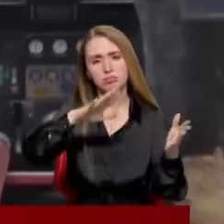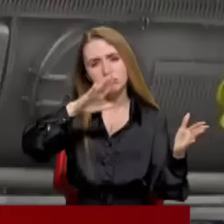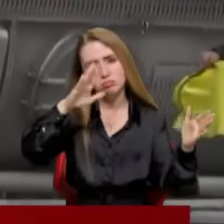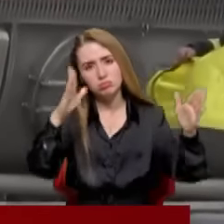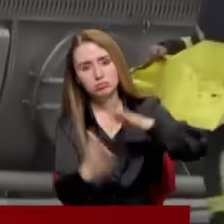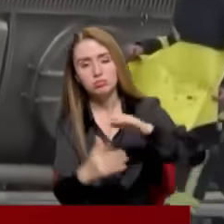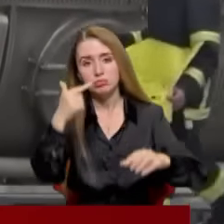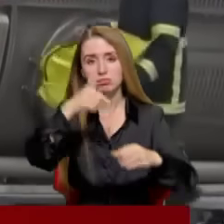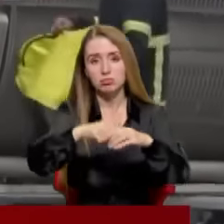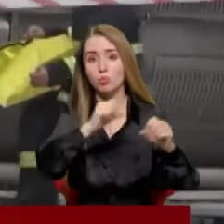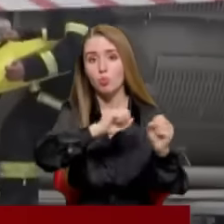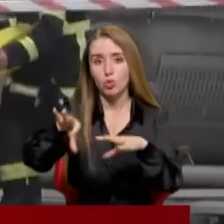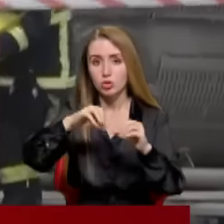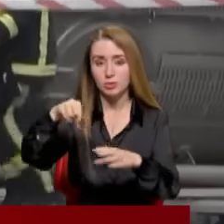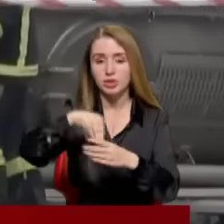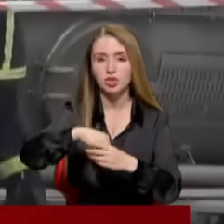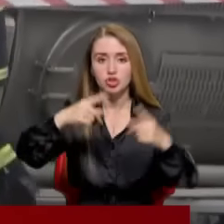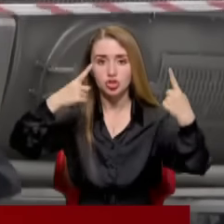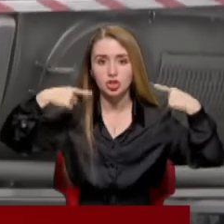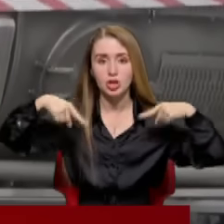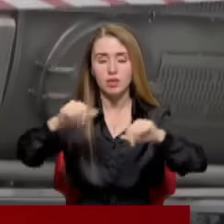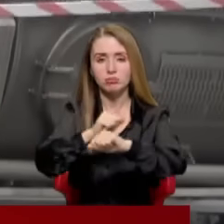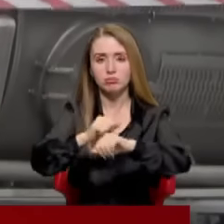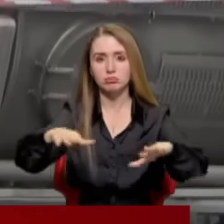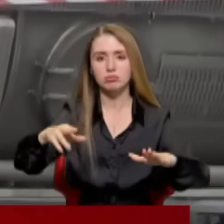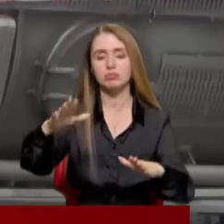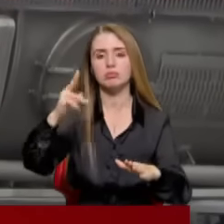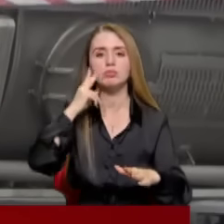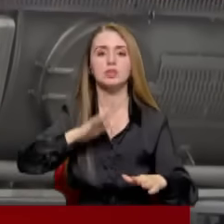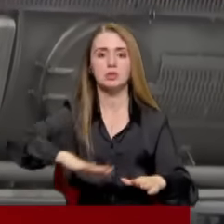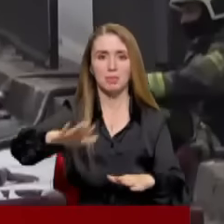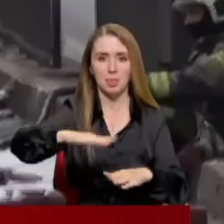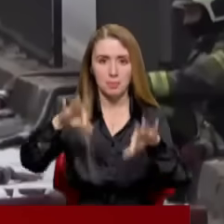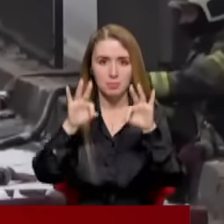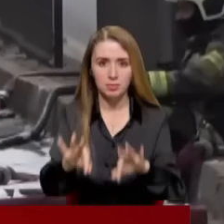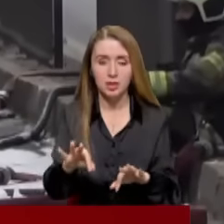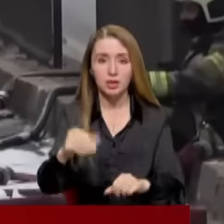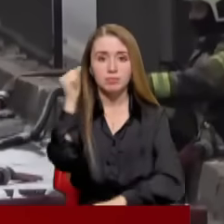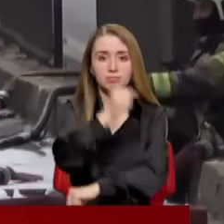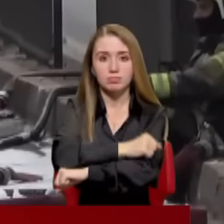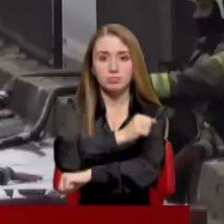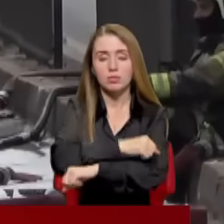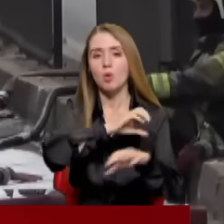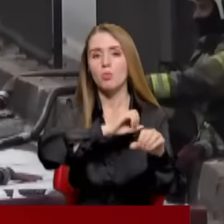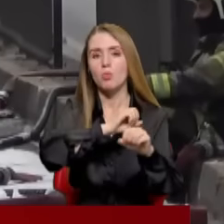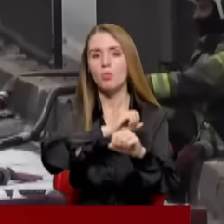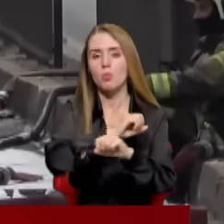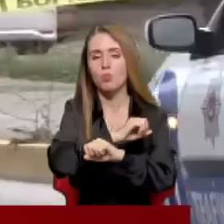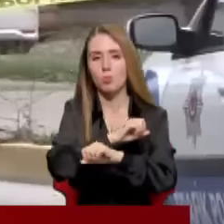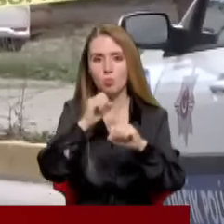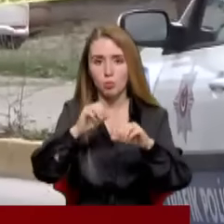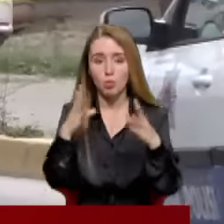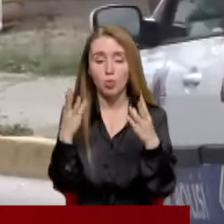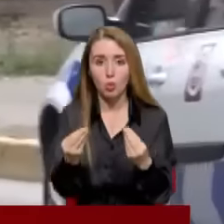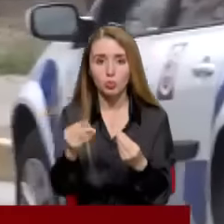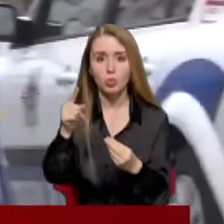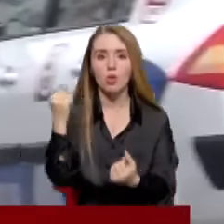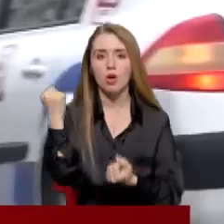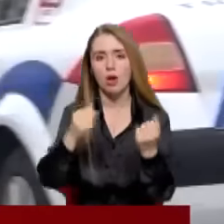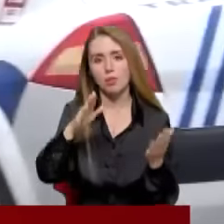tankerdeki yakıtı boşaltmaya hem de çevrede yayılan yakıtı temizlemeye başladılar. Tanker tamamen boşaltıldıktan sonra devrilen